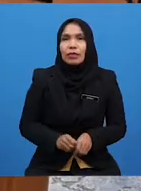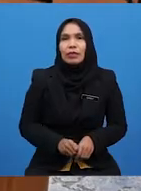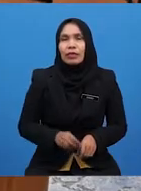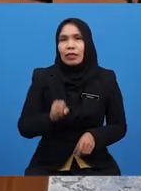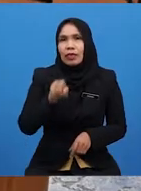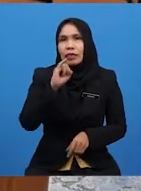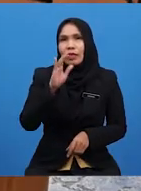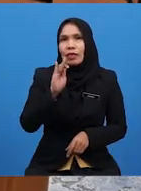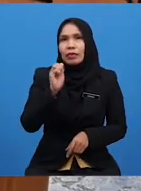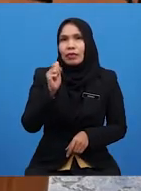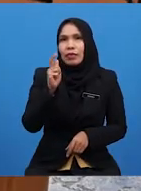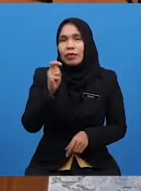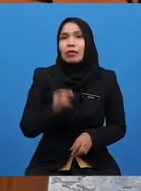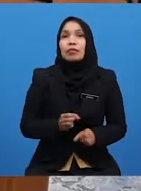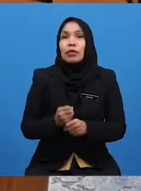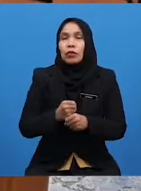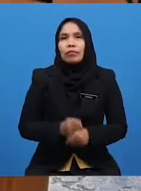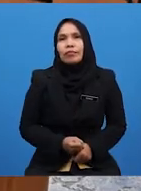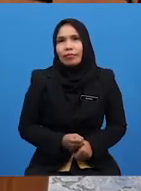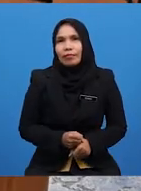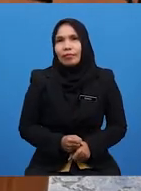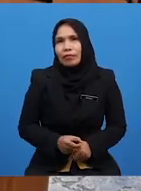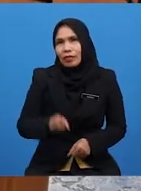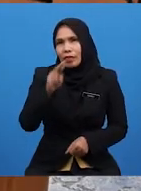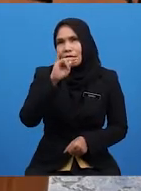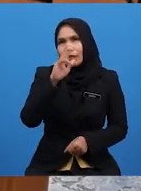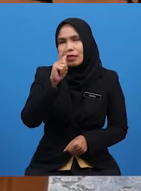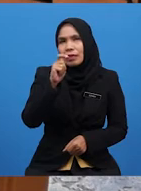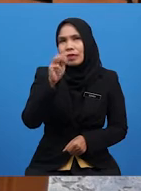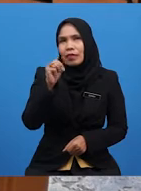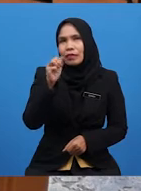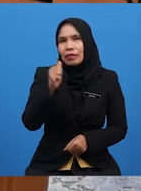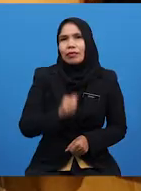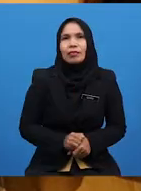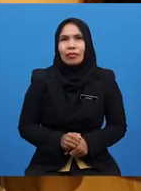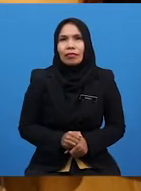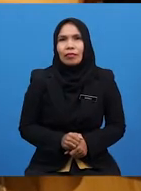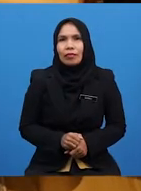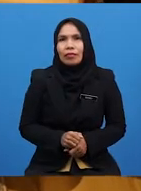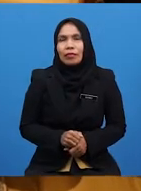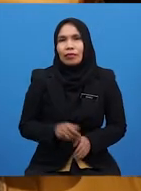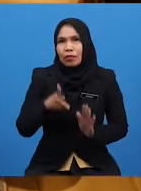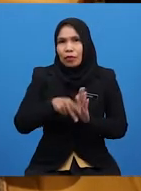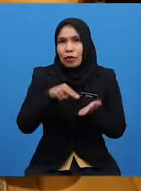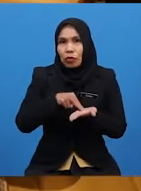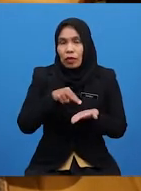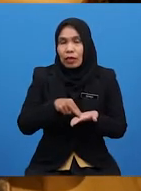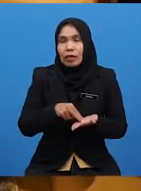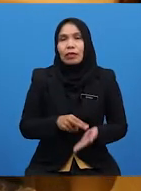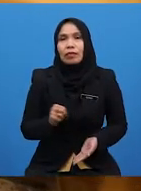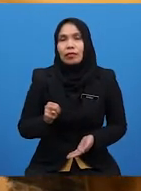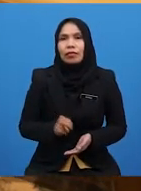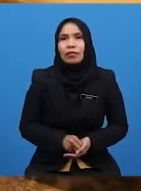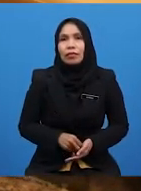ritme prinsip ritma pula berasaskan pengulangan 5 ruang ngomonge